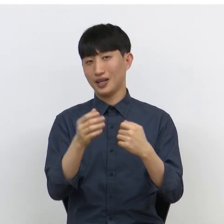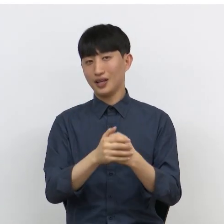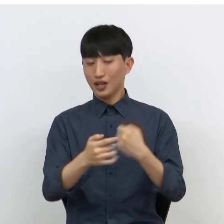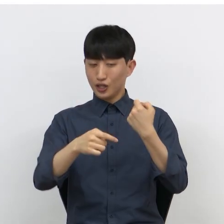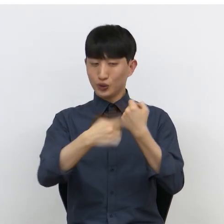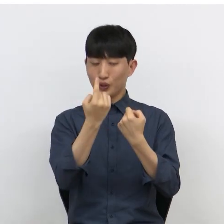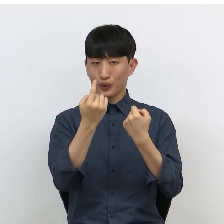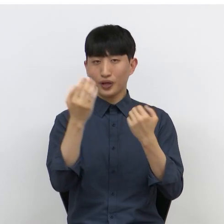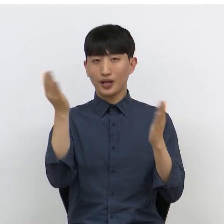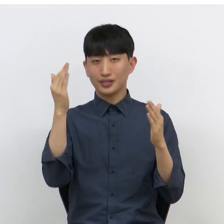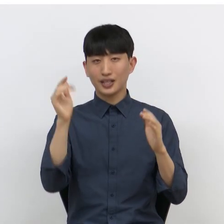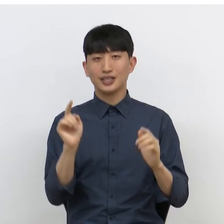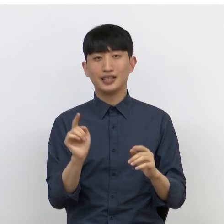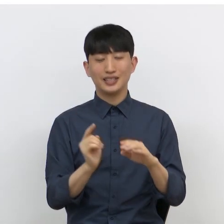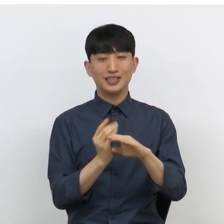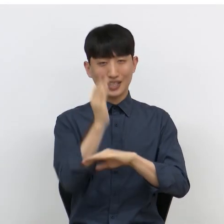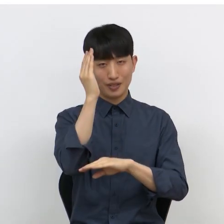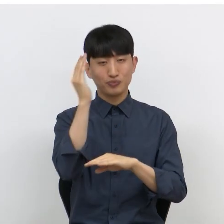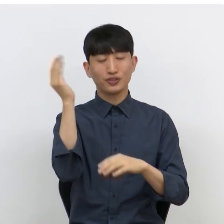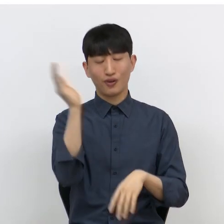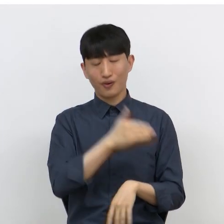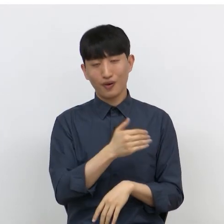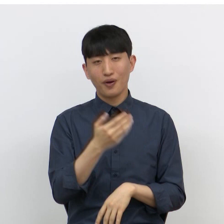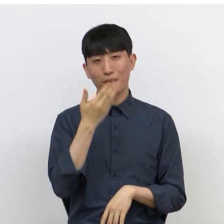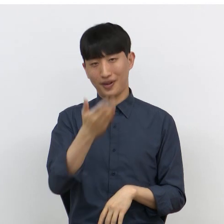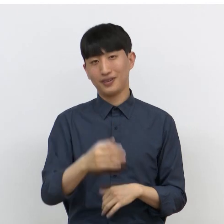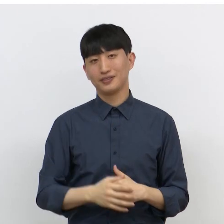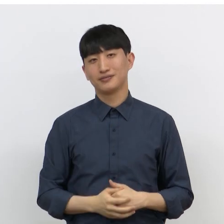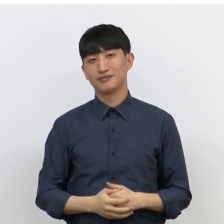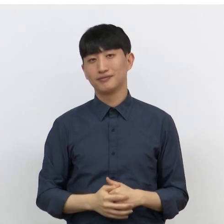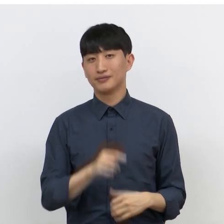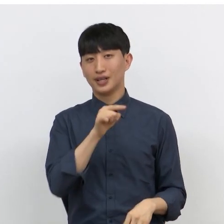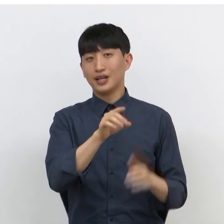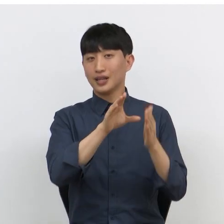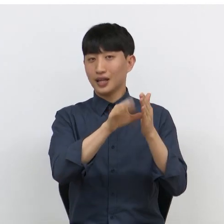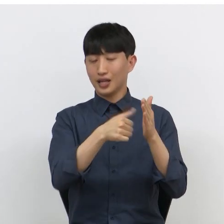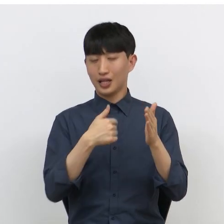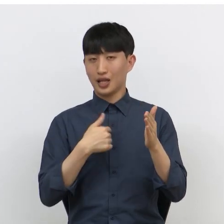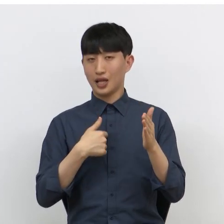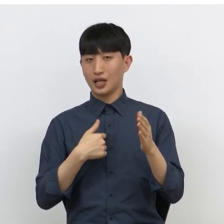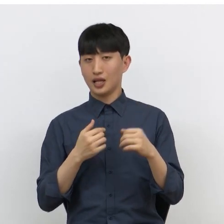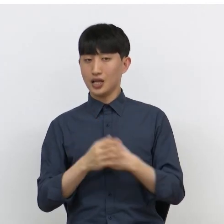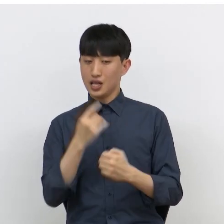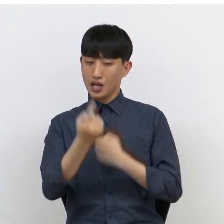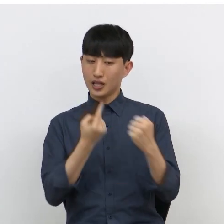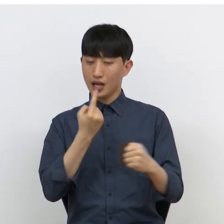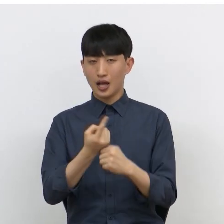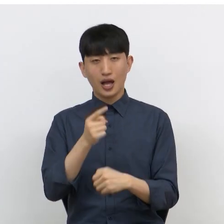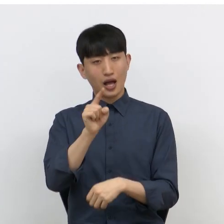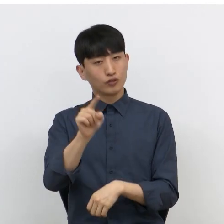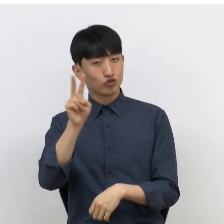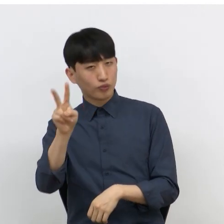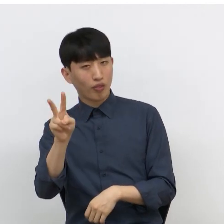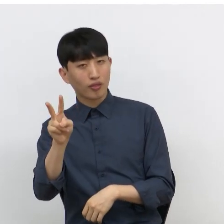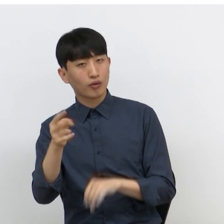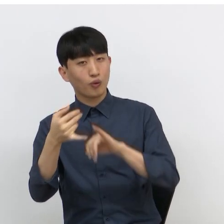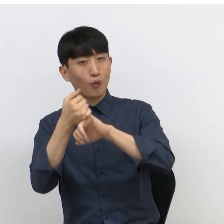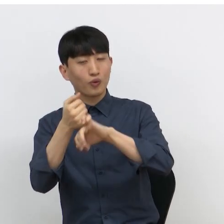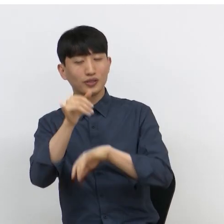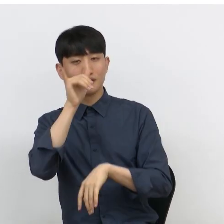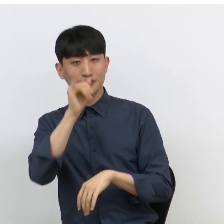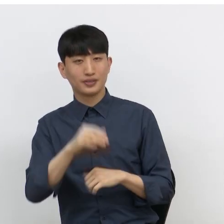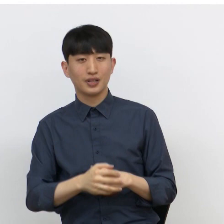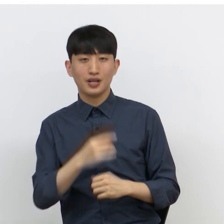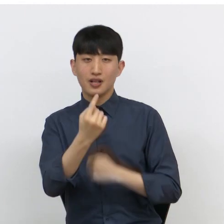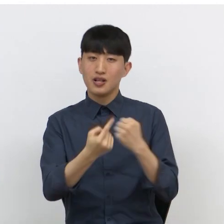이상부터 실시할 수 있는 거여서 이 라우드니스 밸런싱도 한번 해보는데 저 같은 경우는 1, 2년에 한 번씩 정도는 해보는 것 같습니다. 왜냐하면